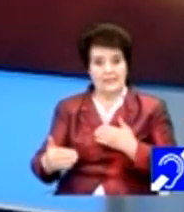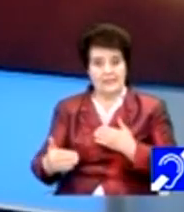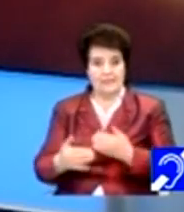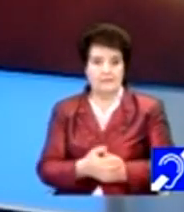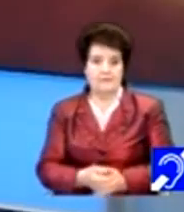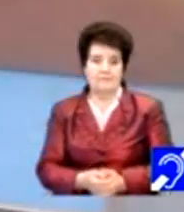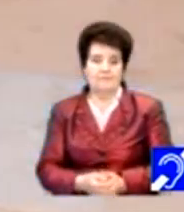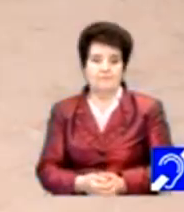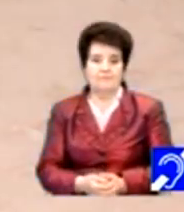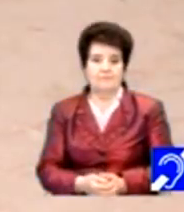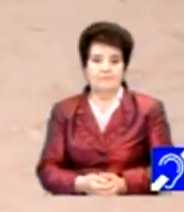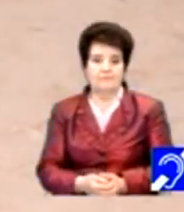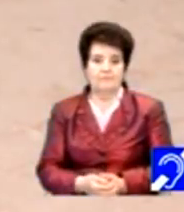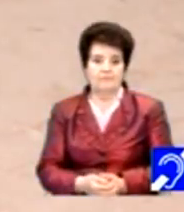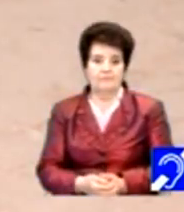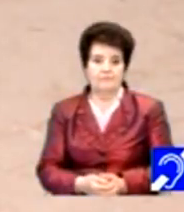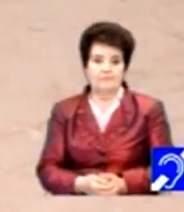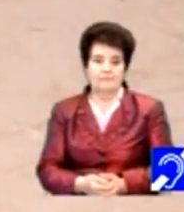fizice.